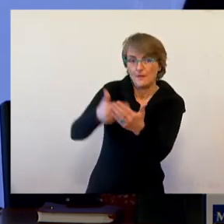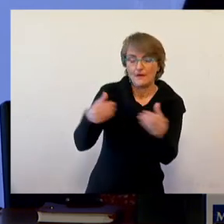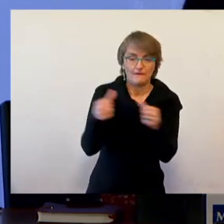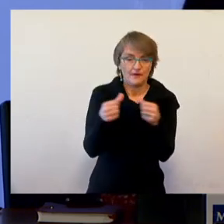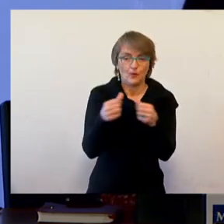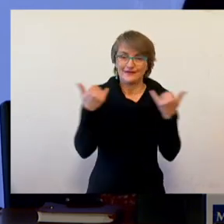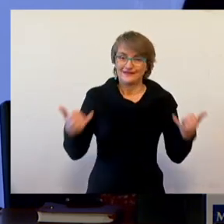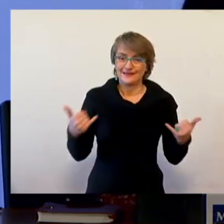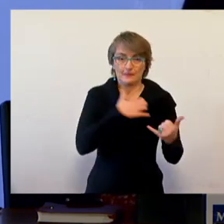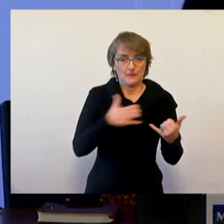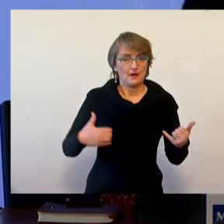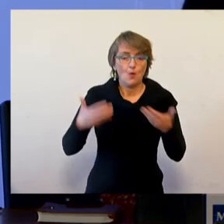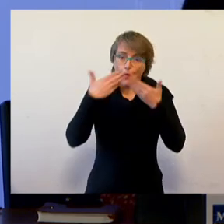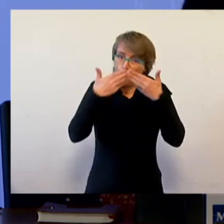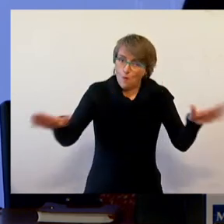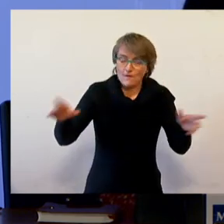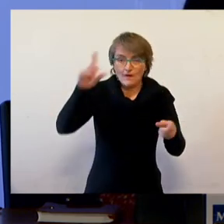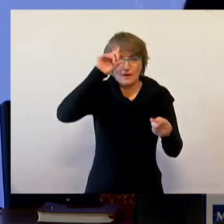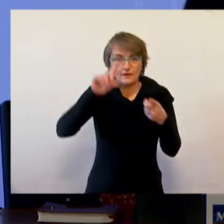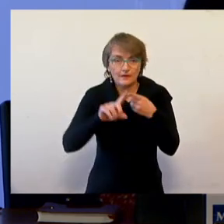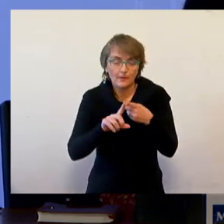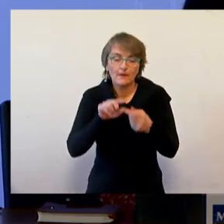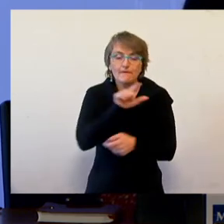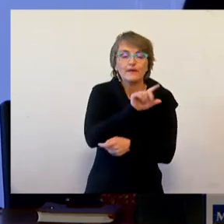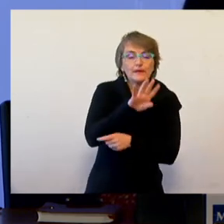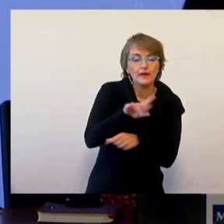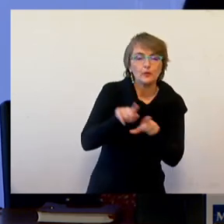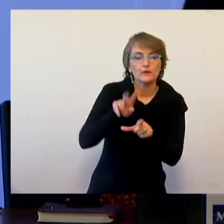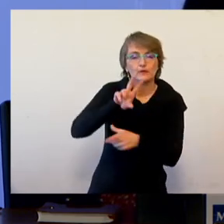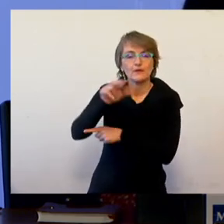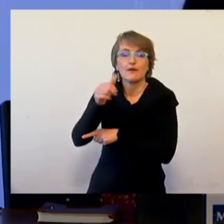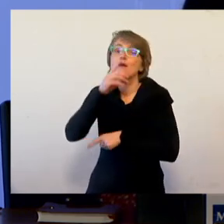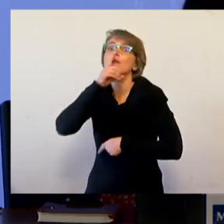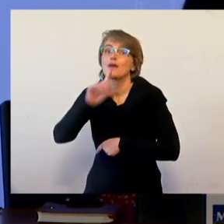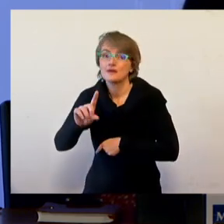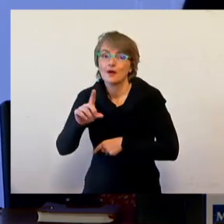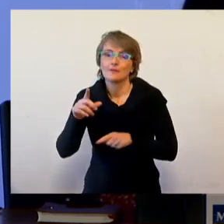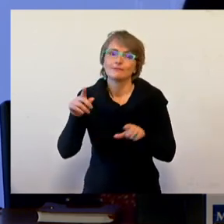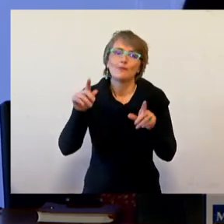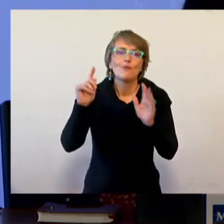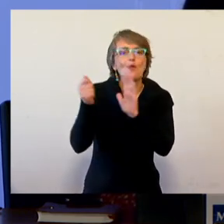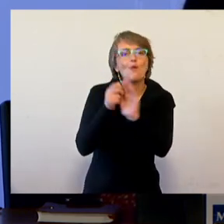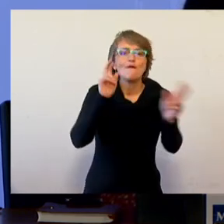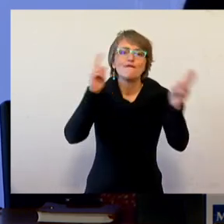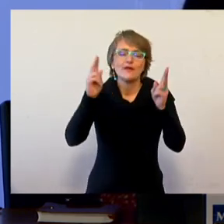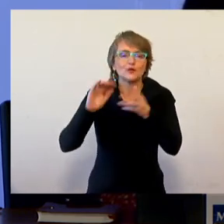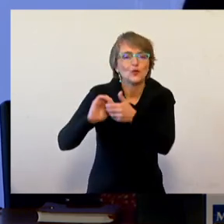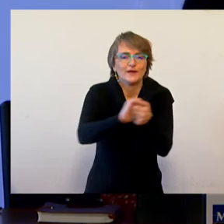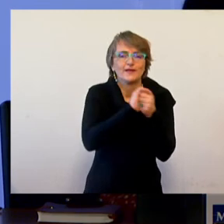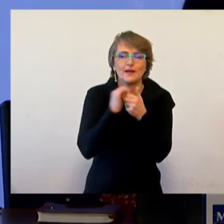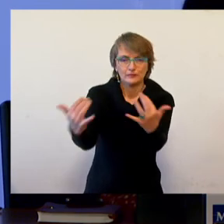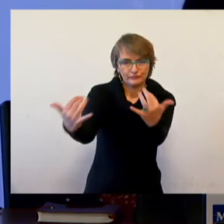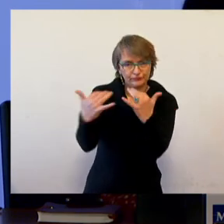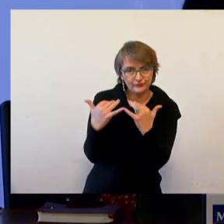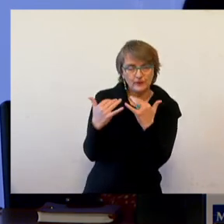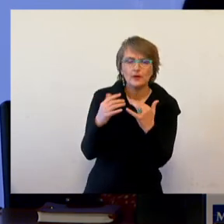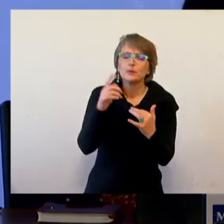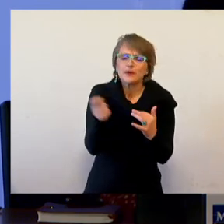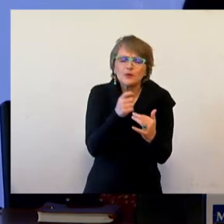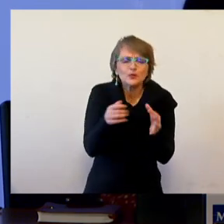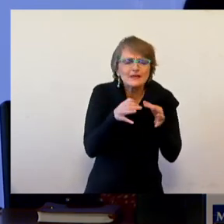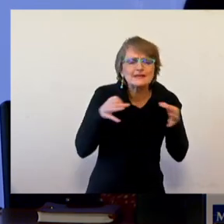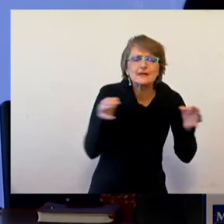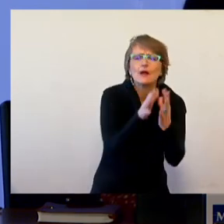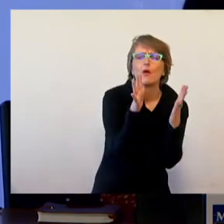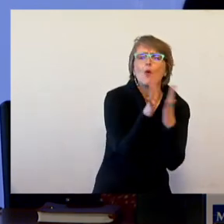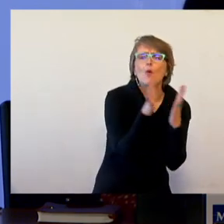Réveillon solidaire, des 24 et 31. Alors, il y a le vaccinodrome dans la salle des rencontres, mais dans